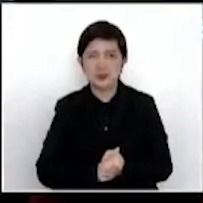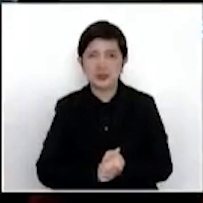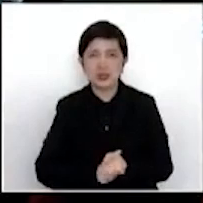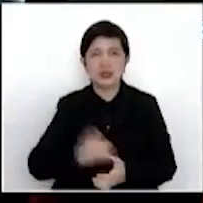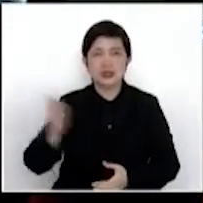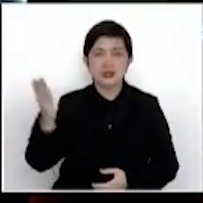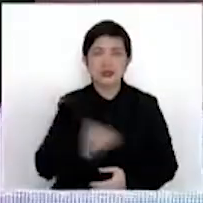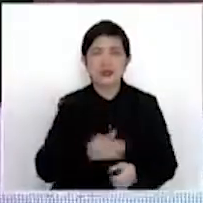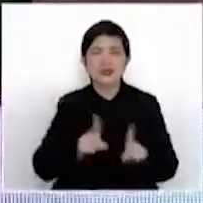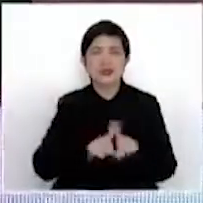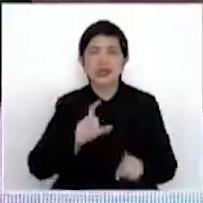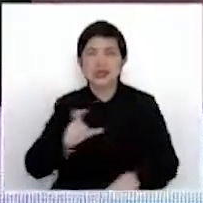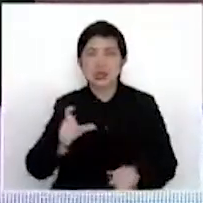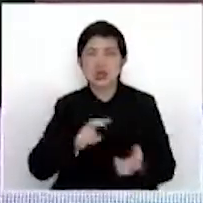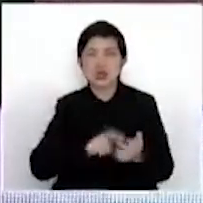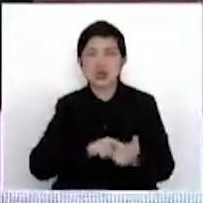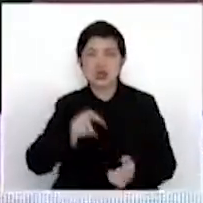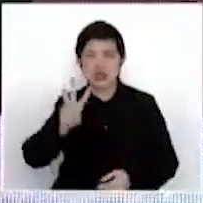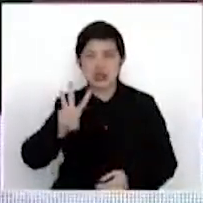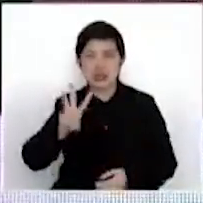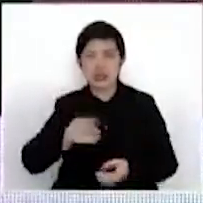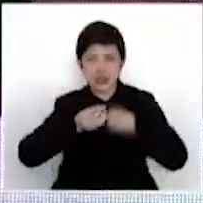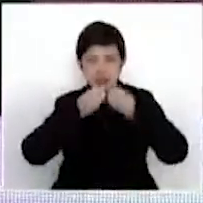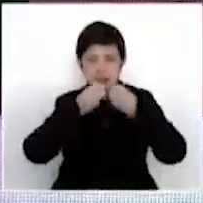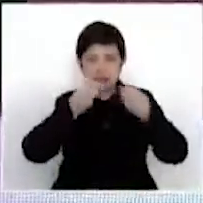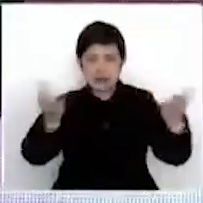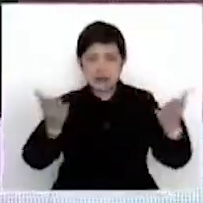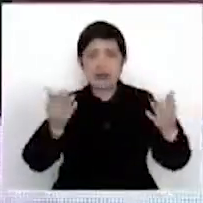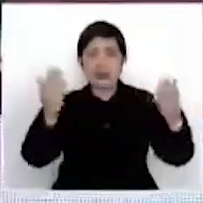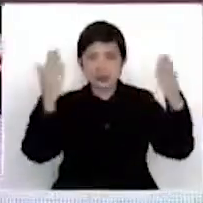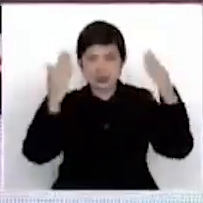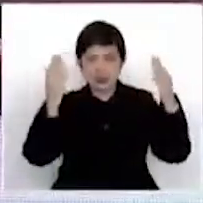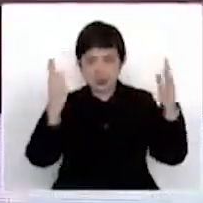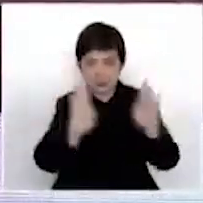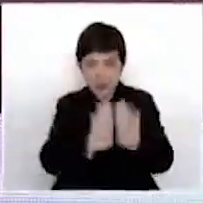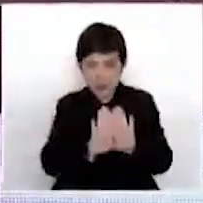depan Pasangan calon nomor urut 3 untuk menyampaikan Pernyata penutupnya